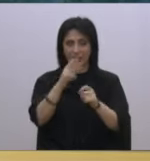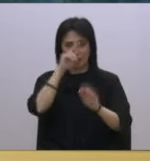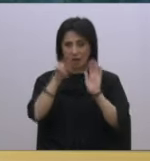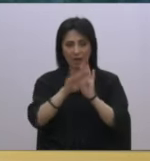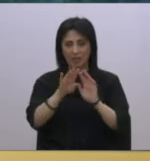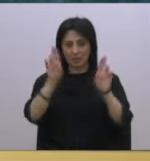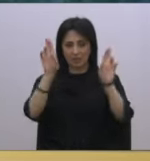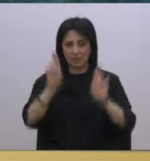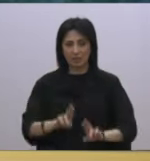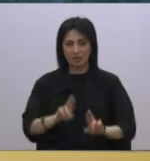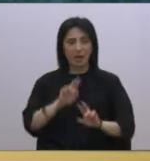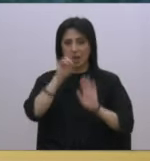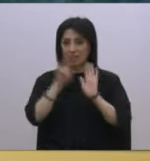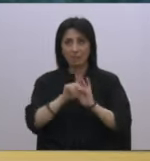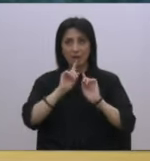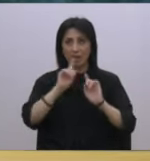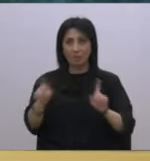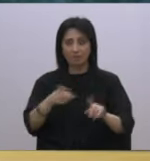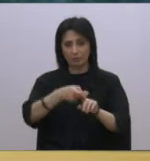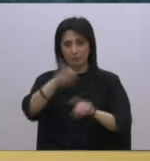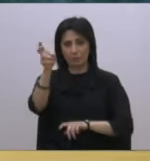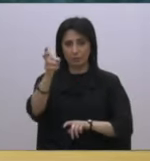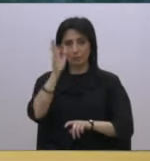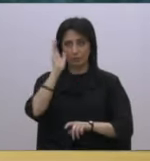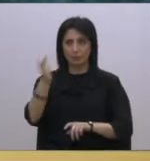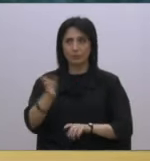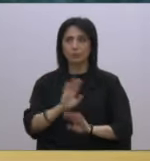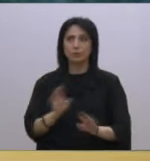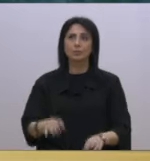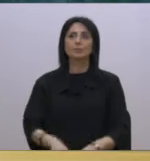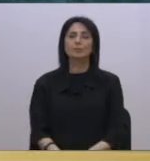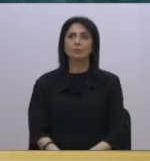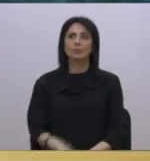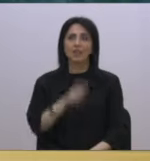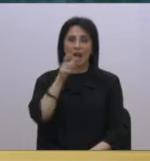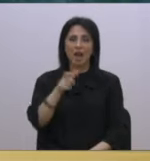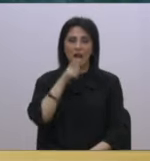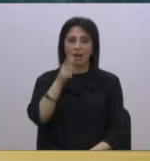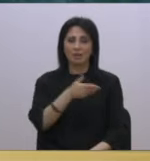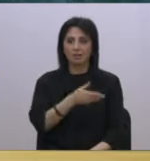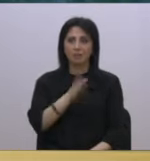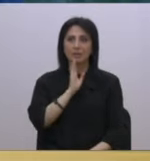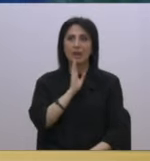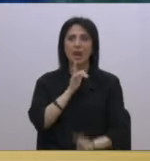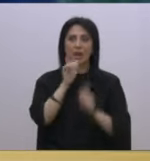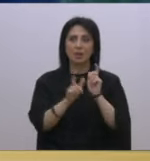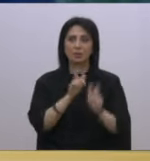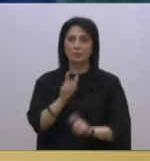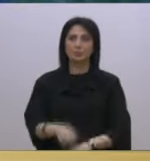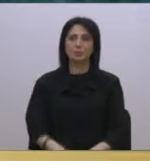морчилебит, цесепс, ардай морчилебит, цесепс, дагатовебидет, дар бас. Моглец, эсарис процедура, рачуен